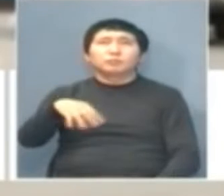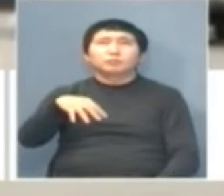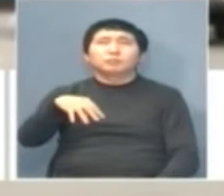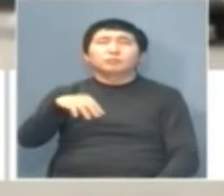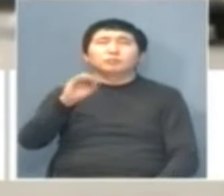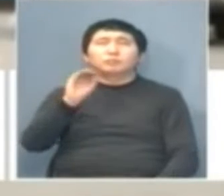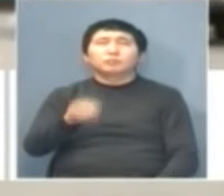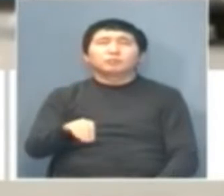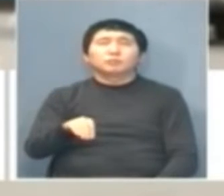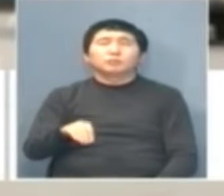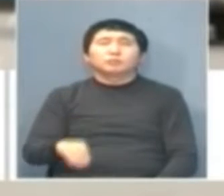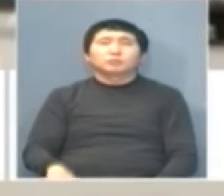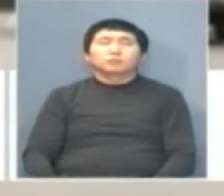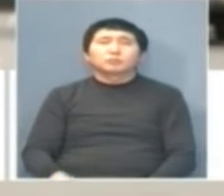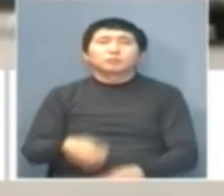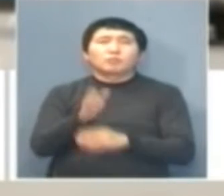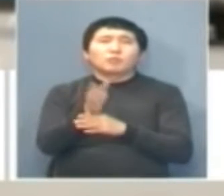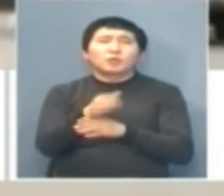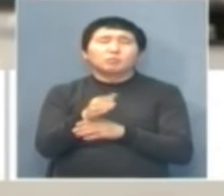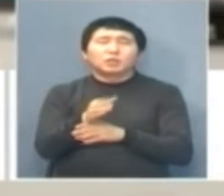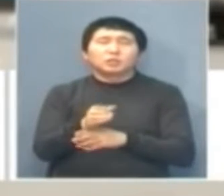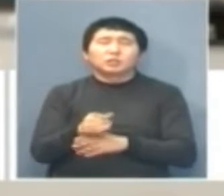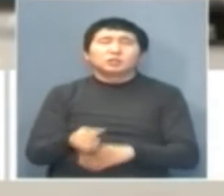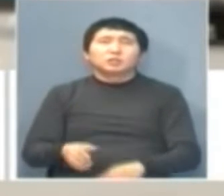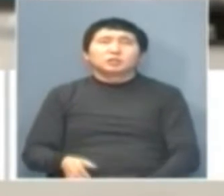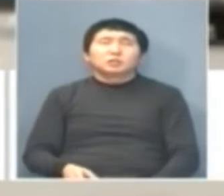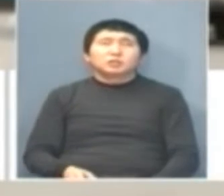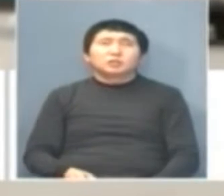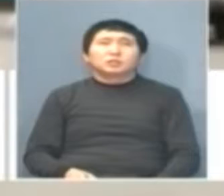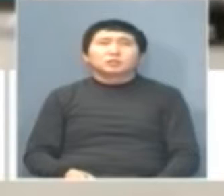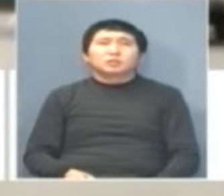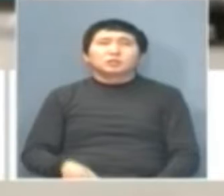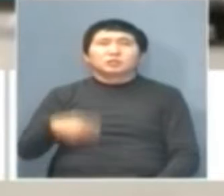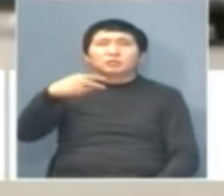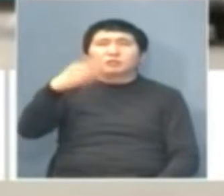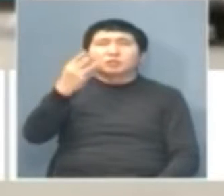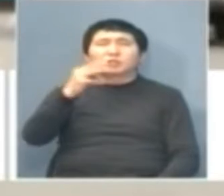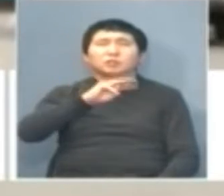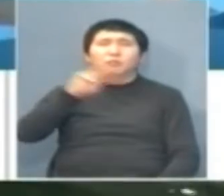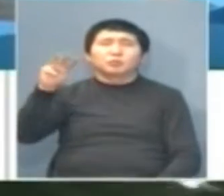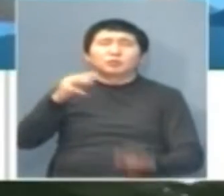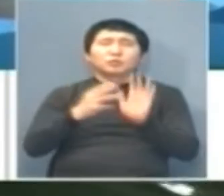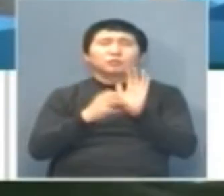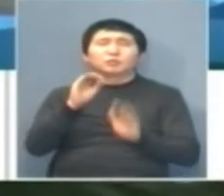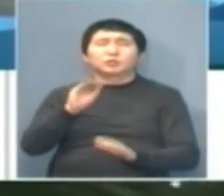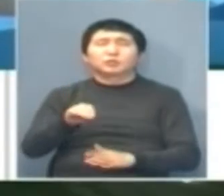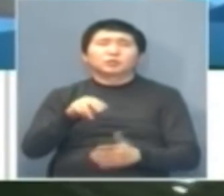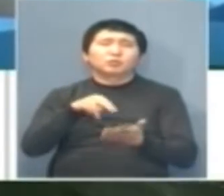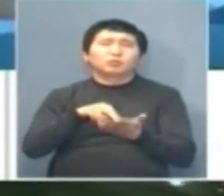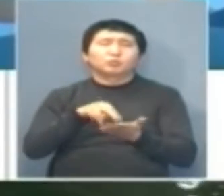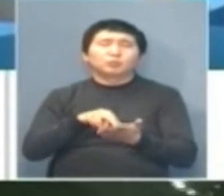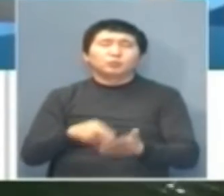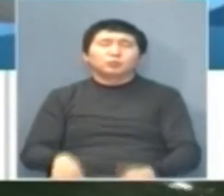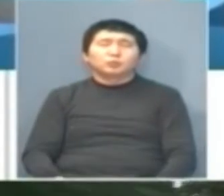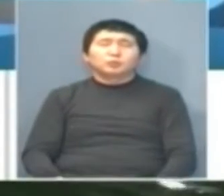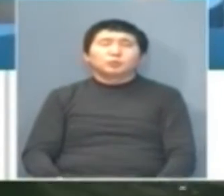тысяч экземпляров сигалеток на общую сумму 23 миллиона 800 тысяч. Для разведения мальков в